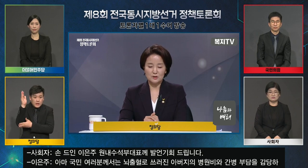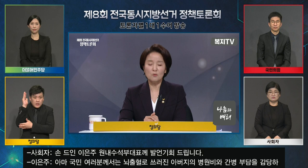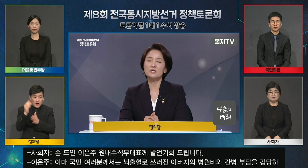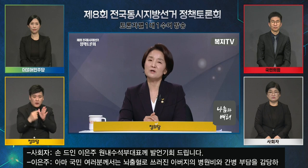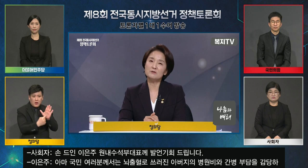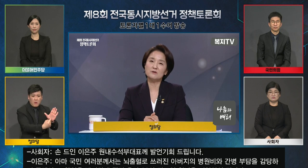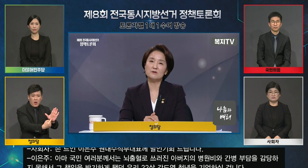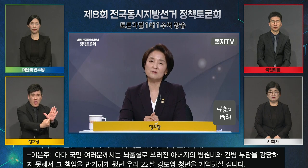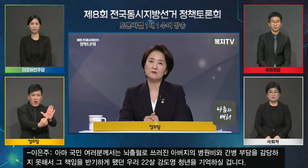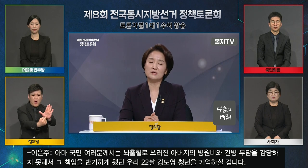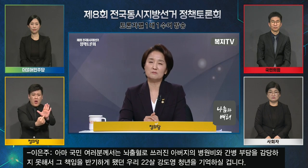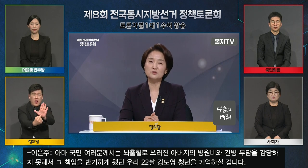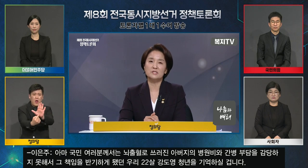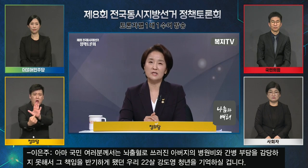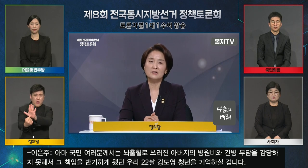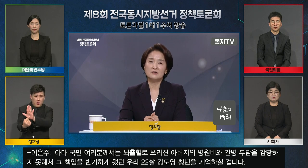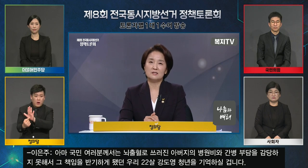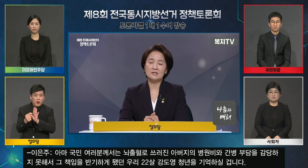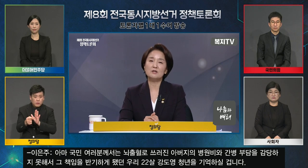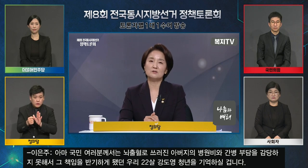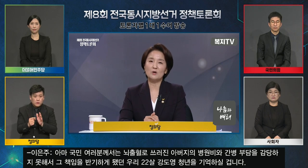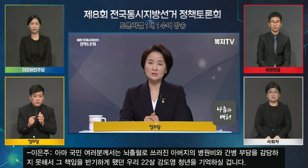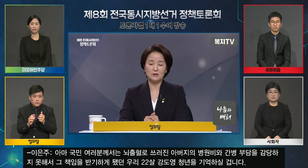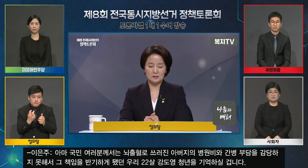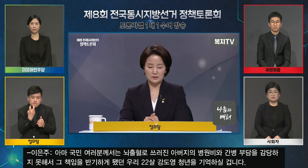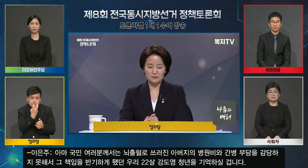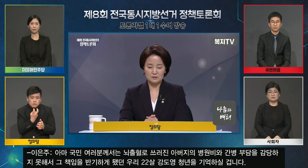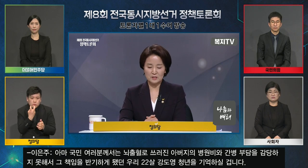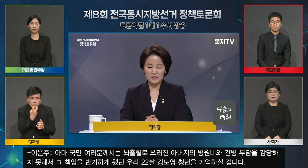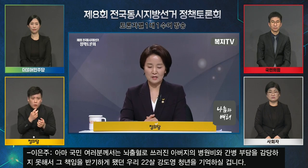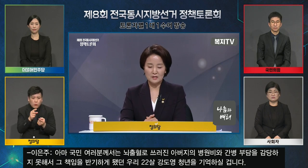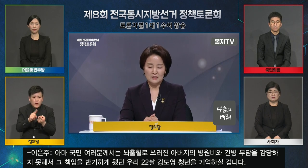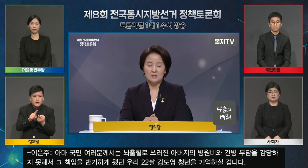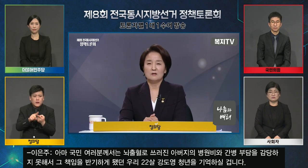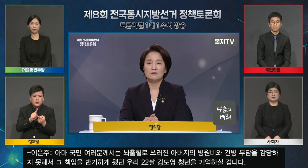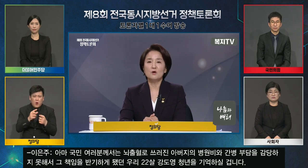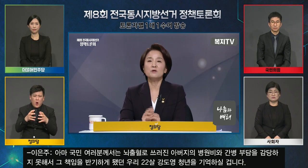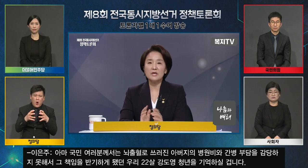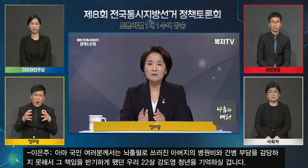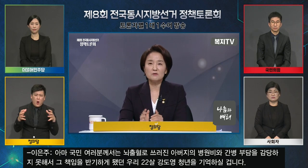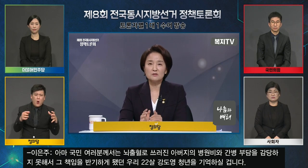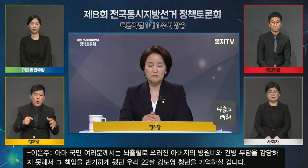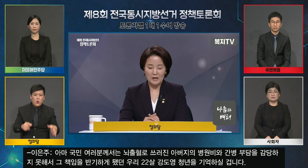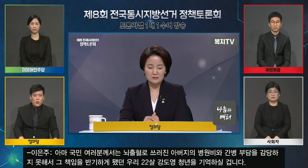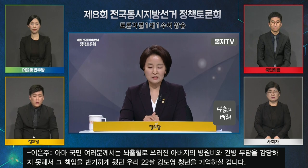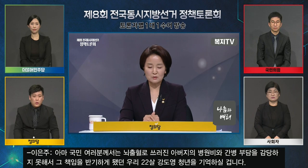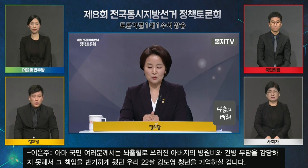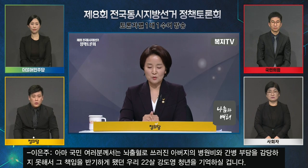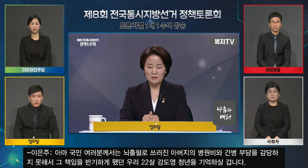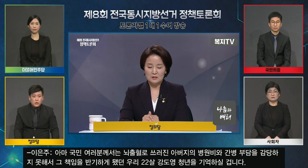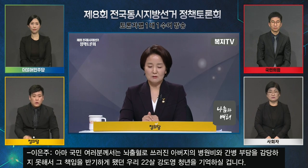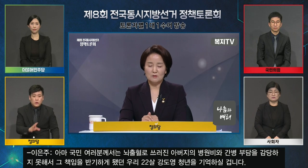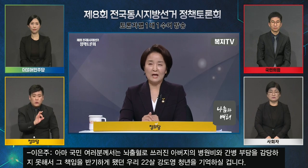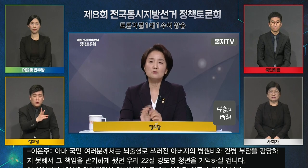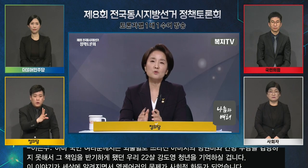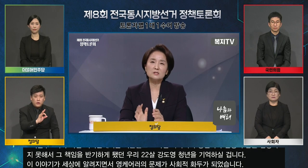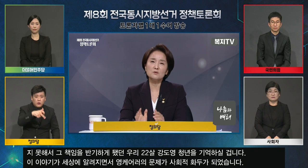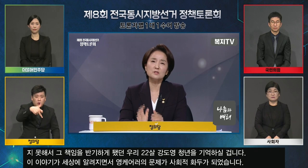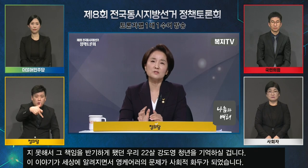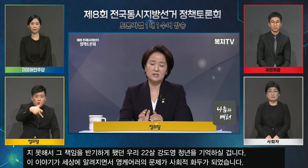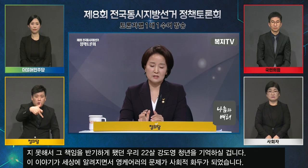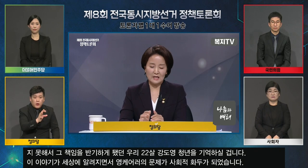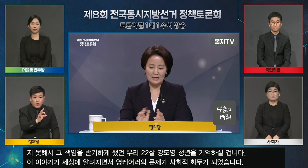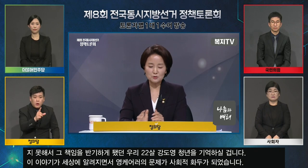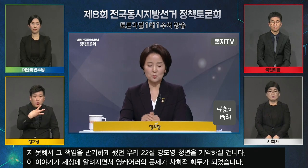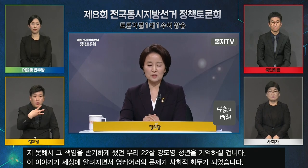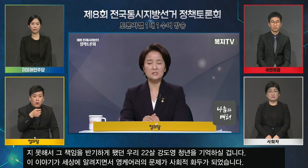영케어러의 문제가 사회적 화두가 되었습니다. 영케어러는 말 그대로 아동과